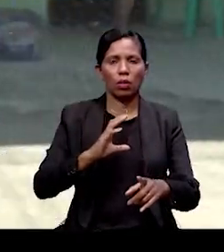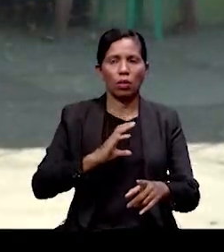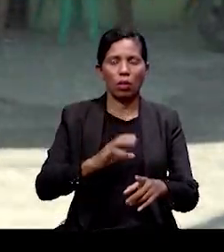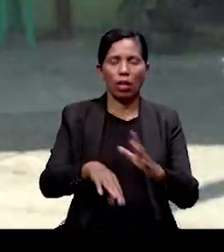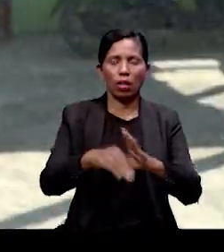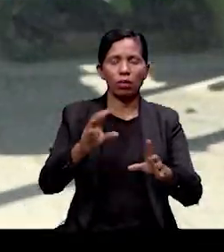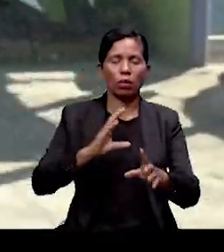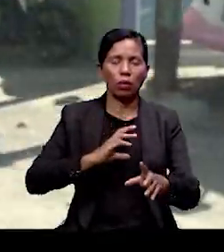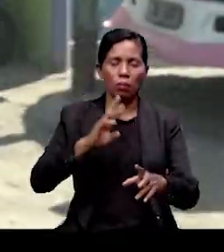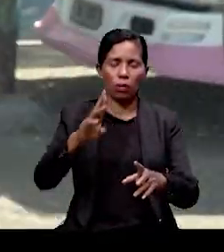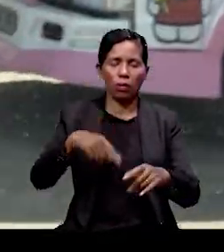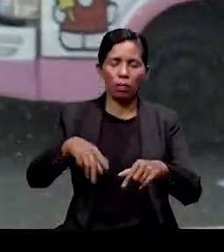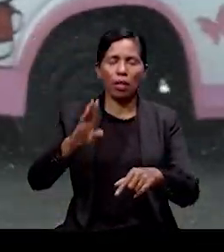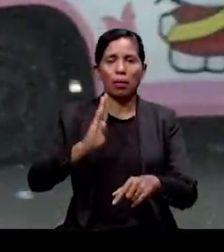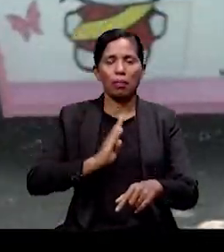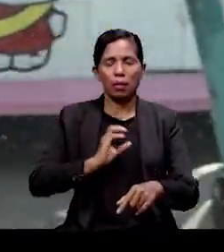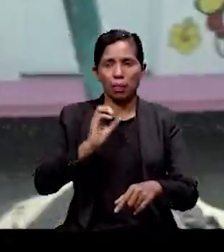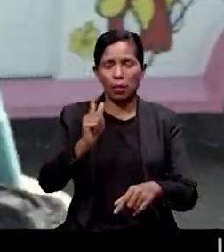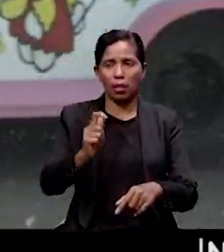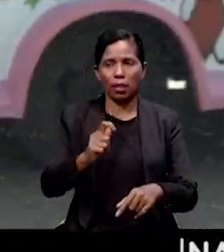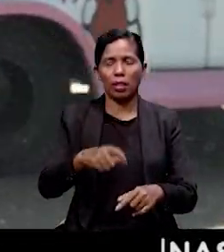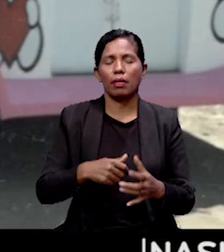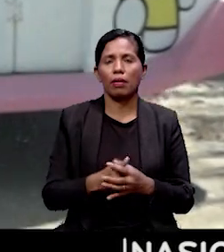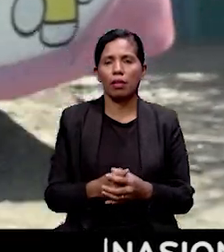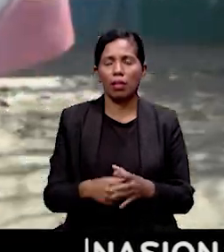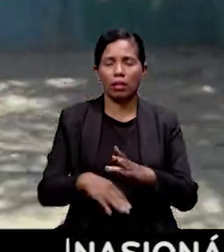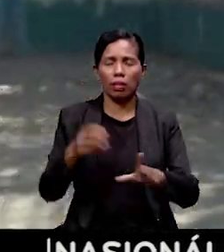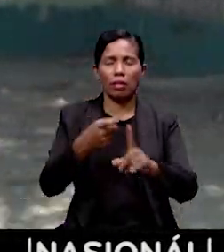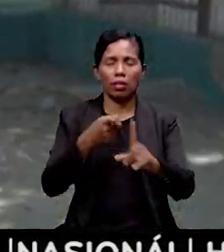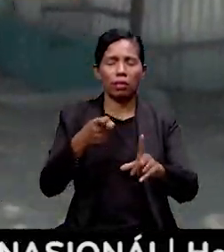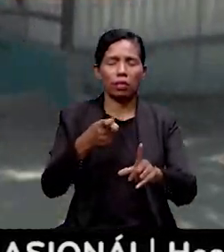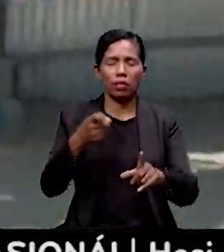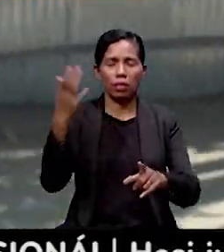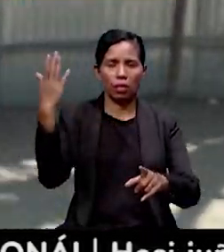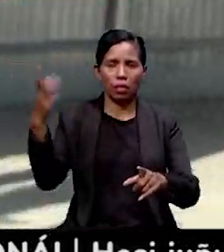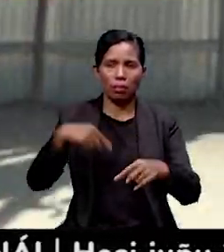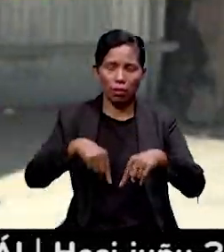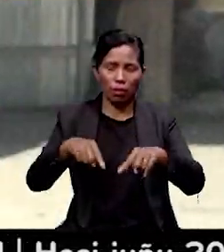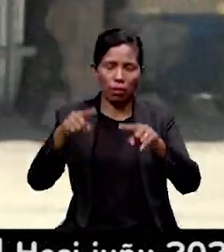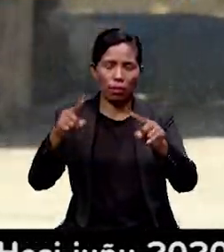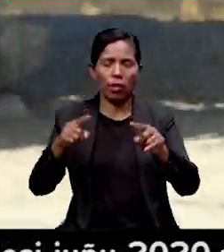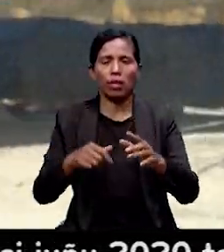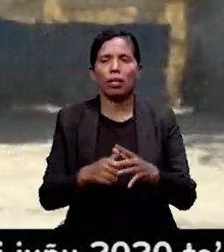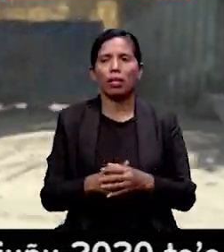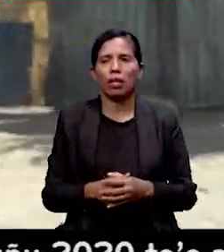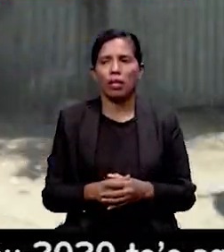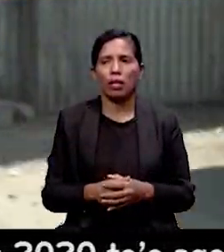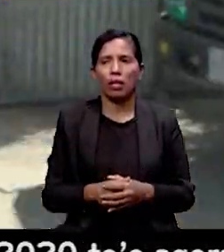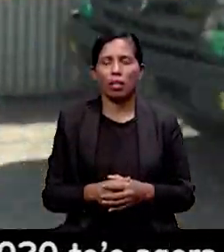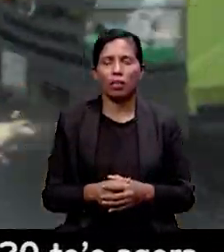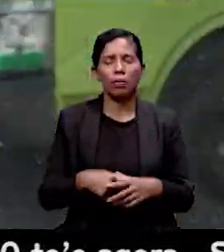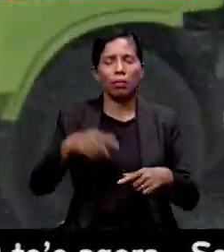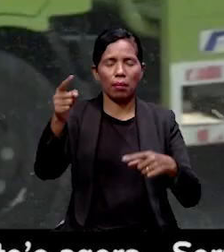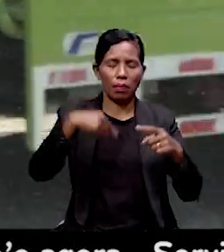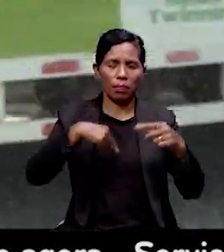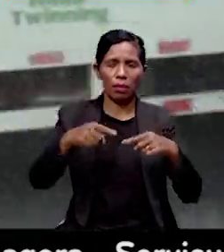yusi bayru pite ba kampo alor. Usi hasai yusi kampo alor ba fila fali maleo. Maka fila ba fila mai de.